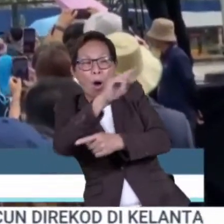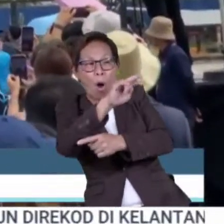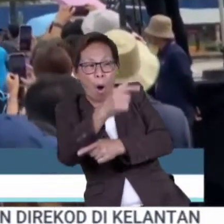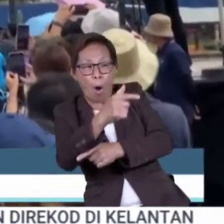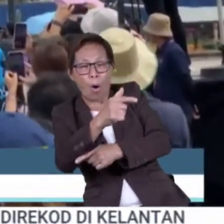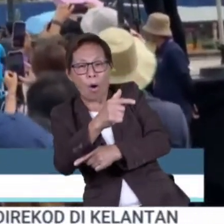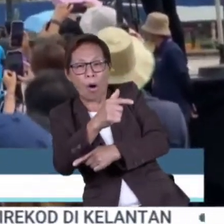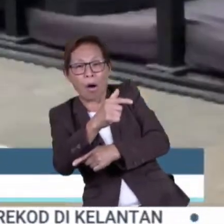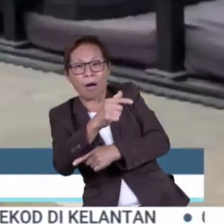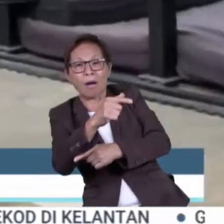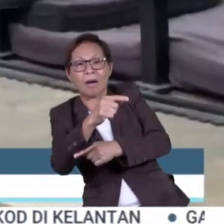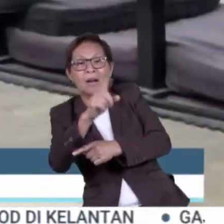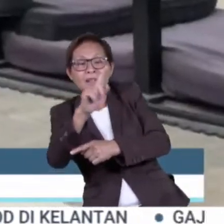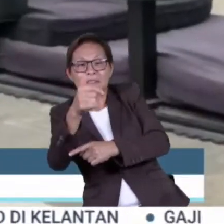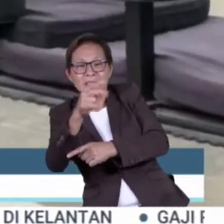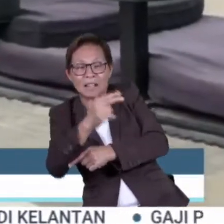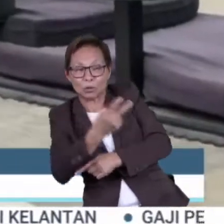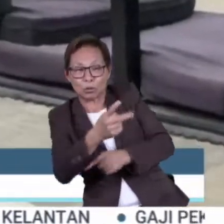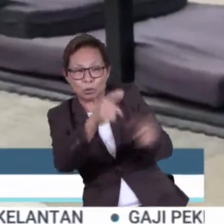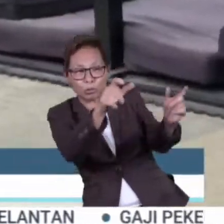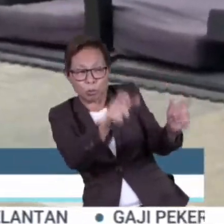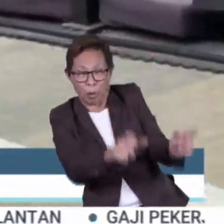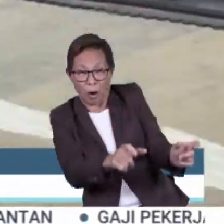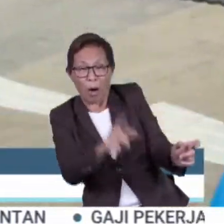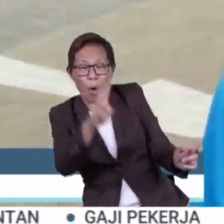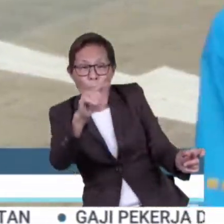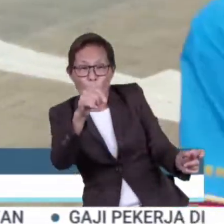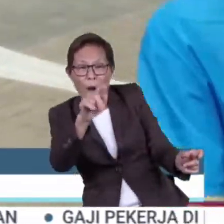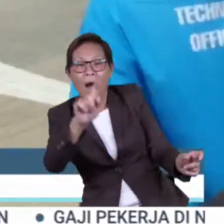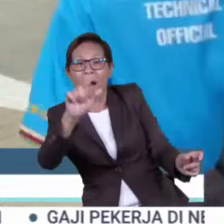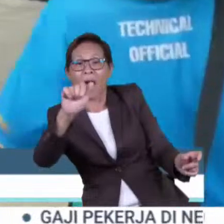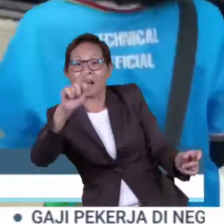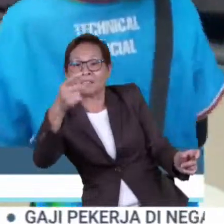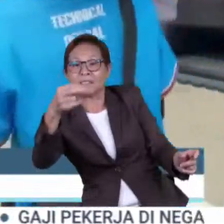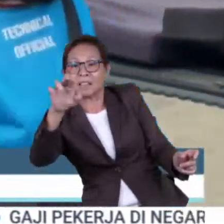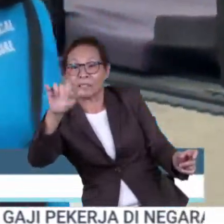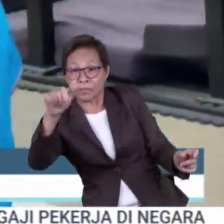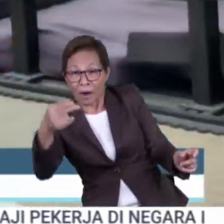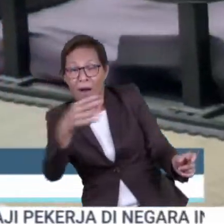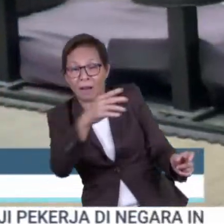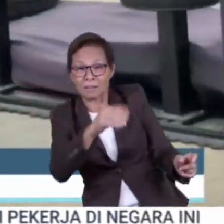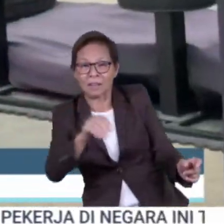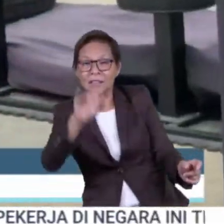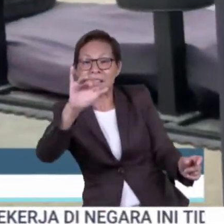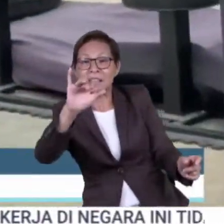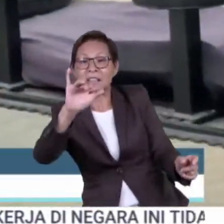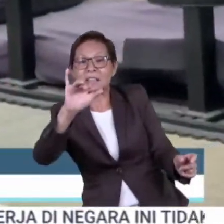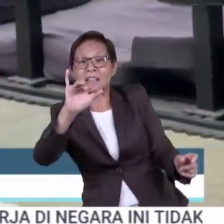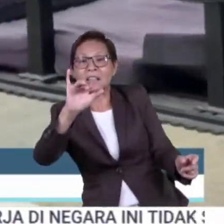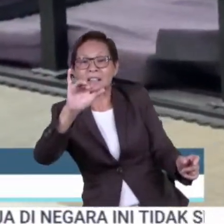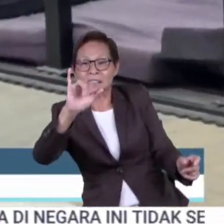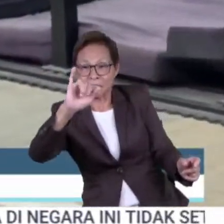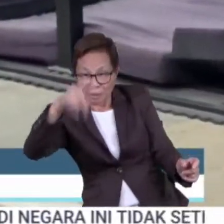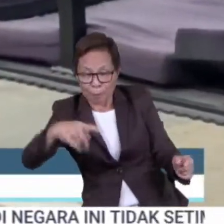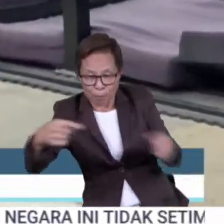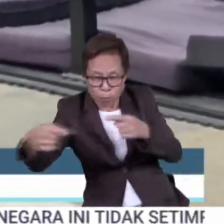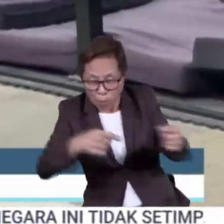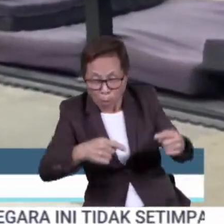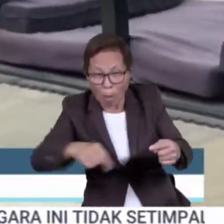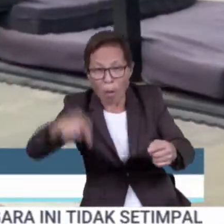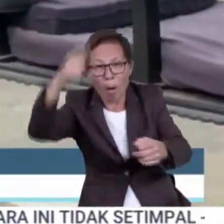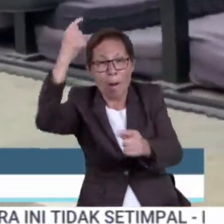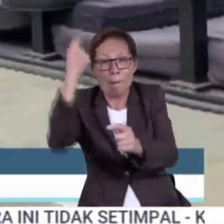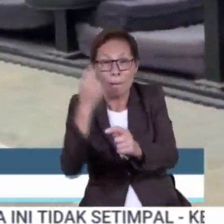Sherlin, Reni Tan Sui Lin, Wan Athira Hidayah Ahmad Fuzli dan Yip Hui Teng akan beraksi dalam penentuan